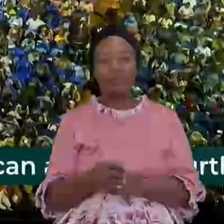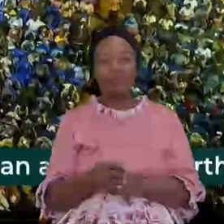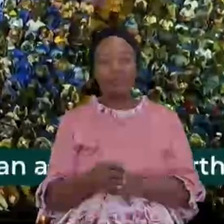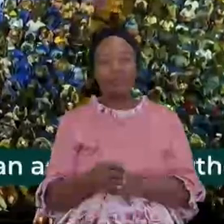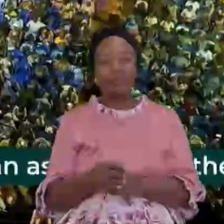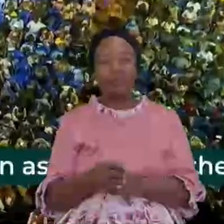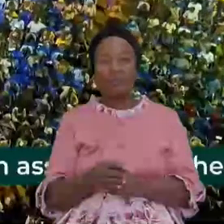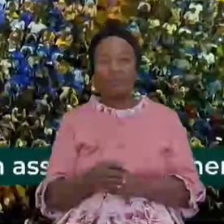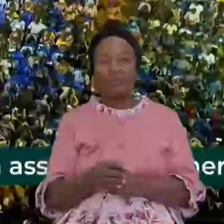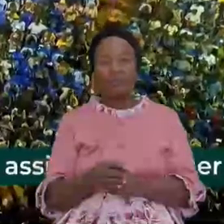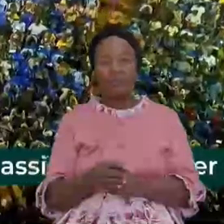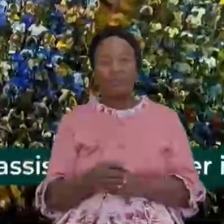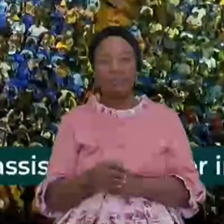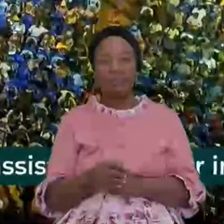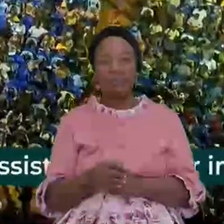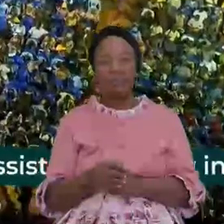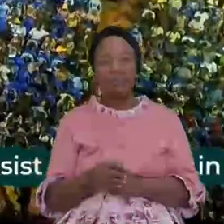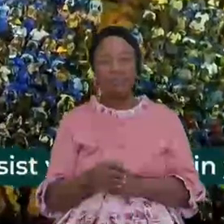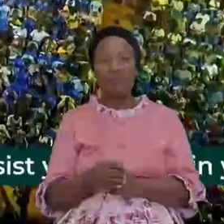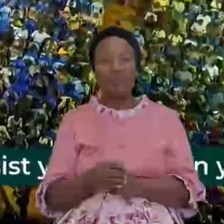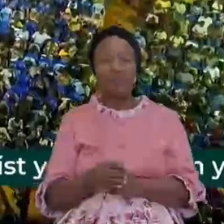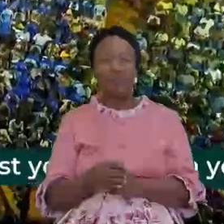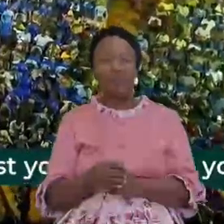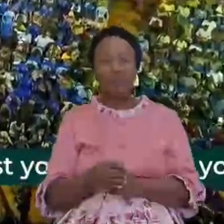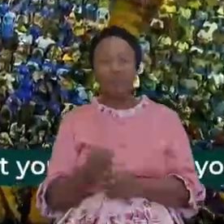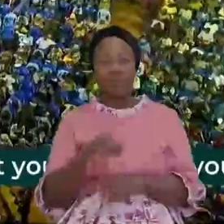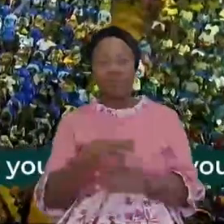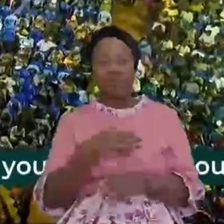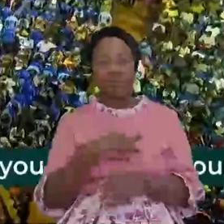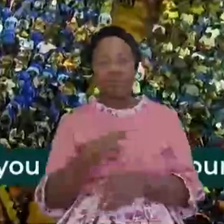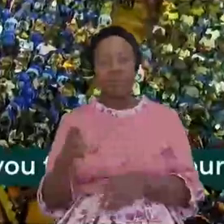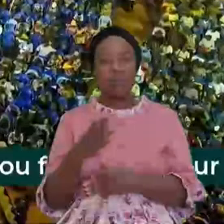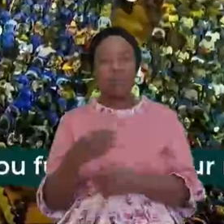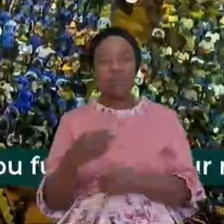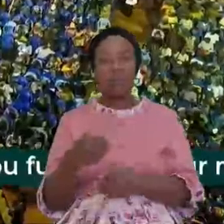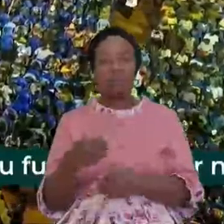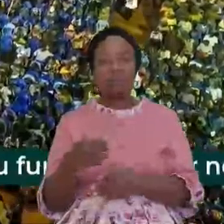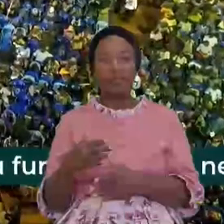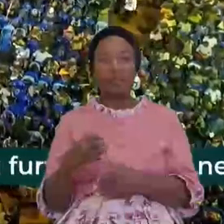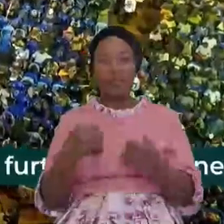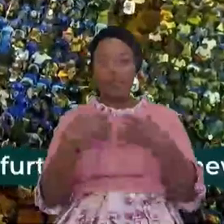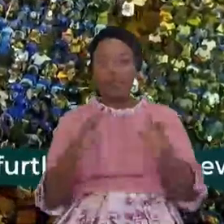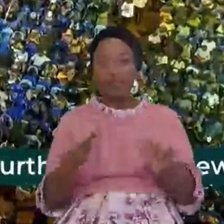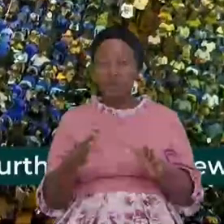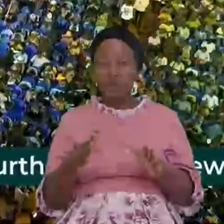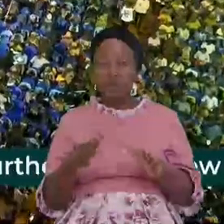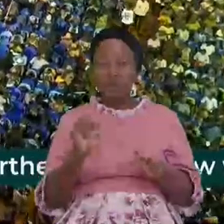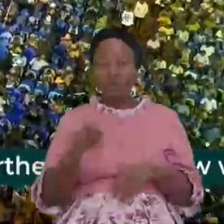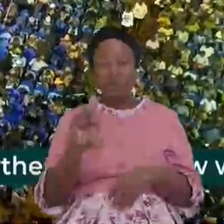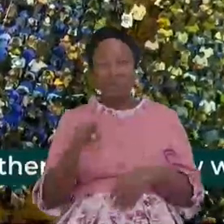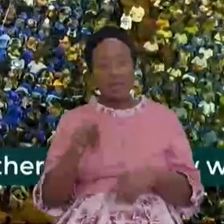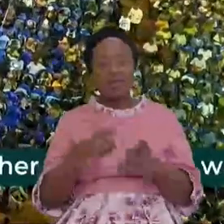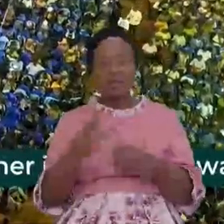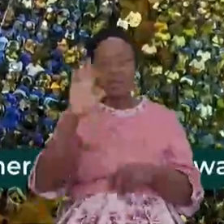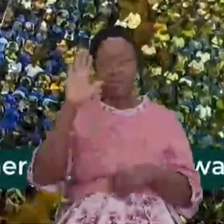Vous avez fini à ma droite? Faites-moi signe. At my right hand side. Have you finished? If